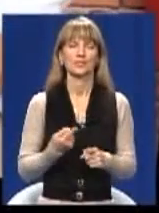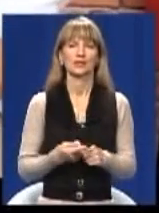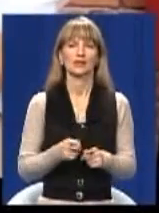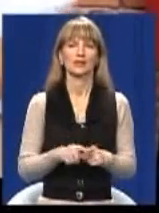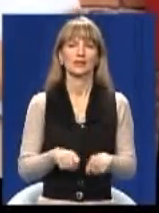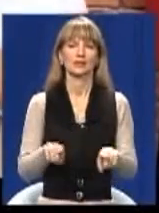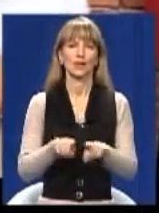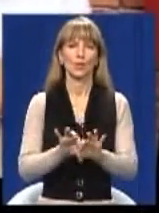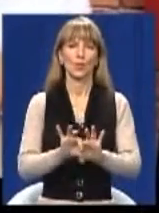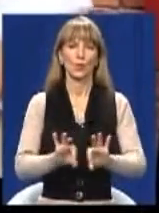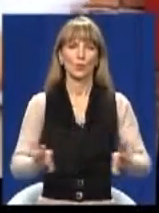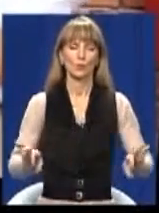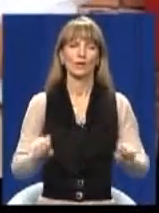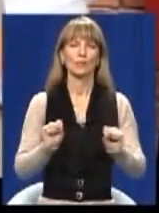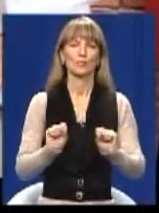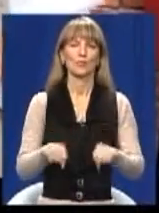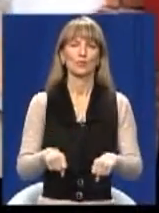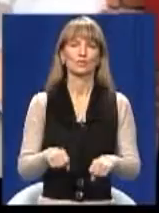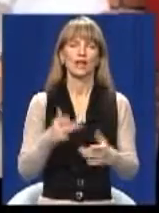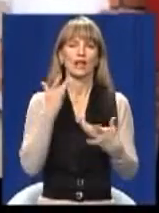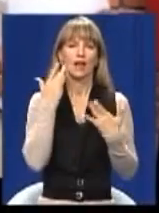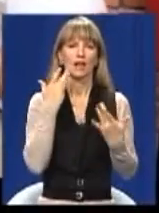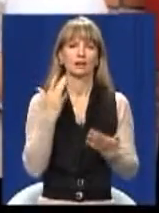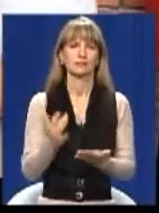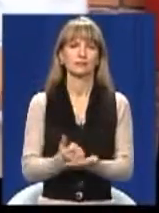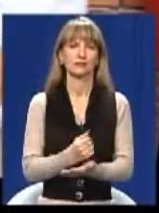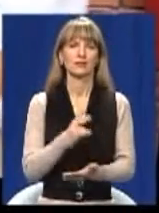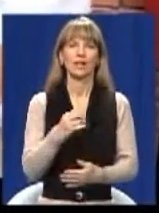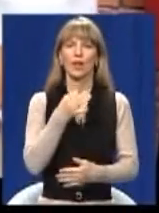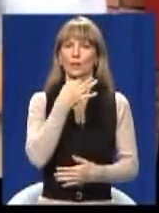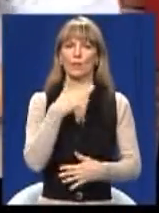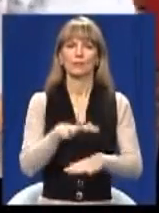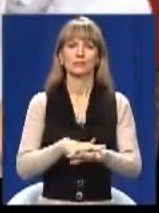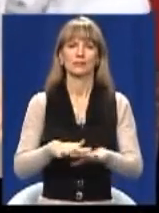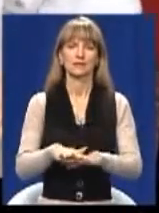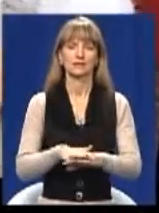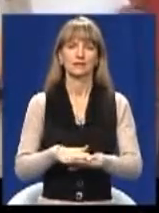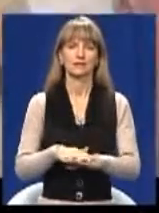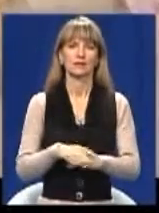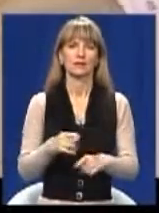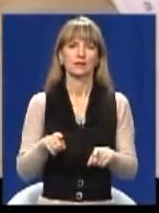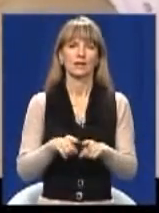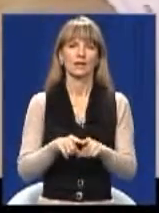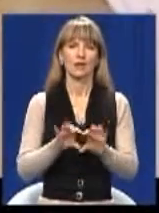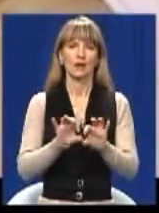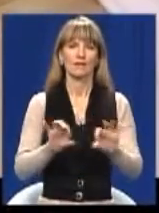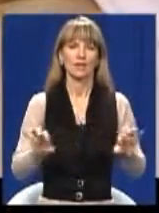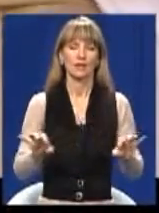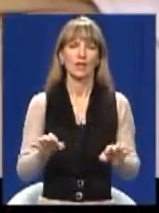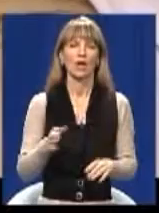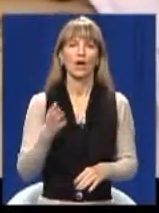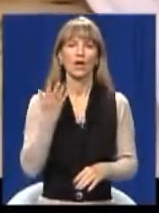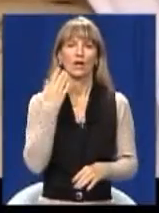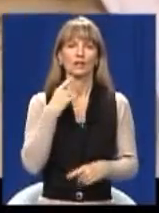Таку трубку, такий шланг можна легко знайти на будь-якому ринку. Ви бачите, він такий рифлений, і коли через